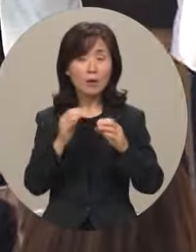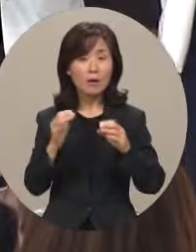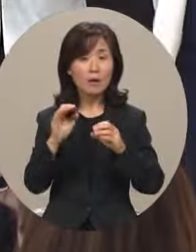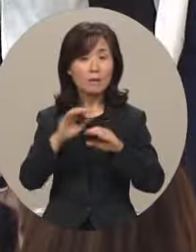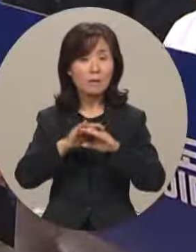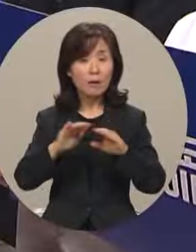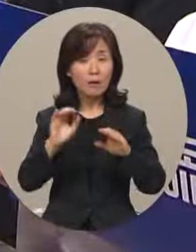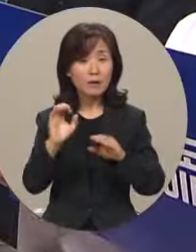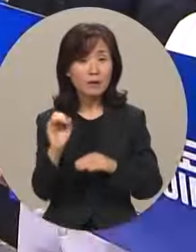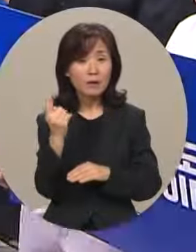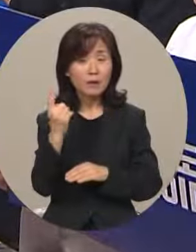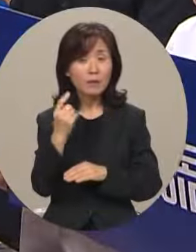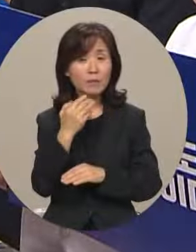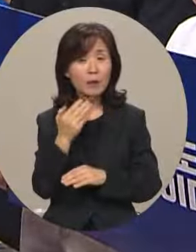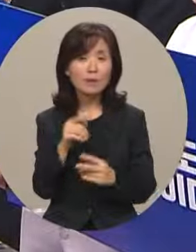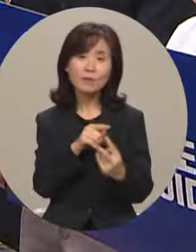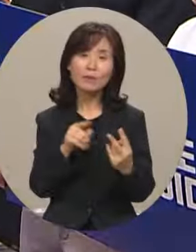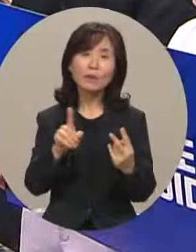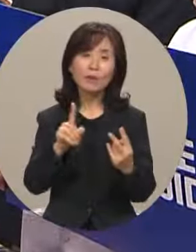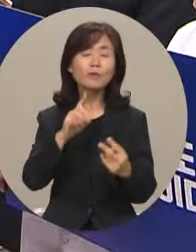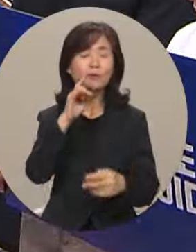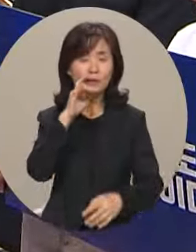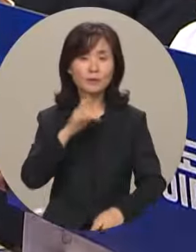쏠리고 있습니다 EBS 뉴스 송입니다